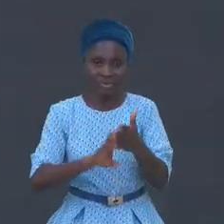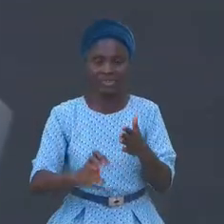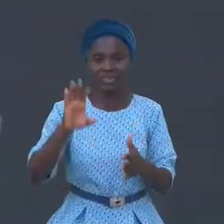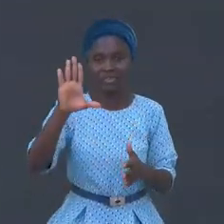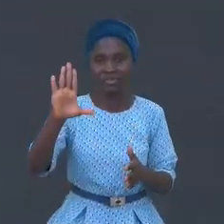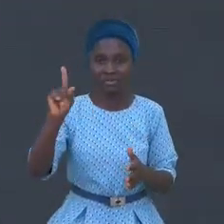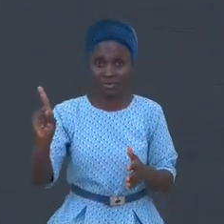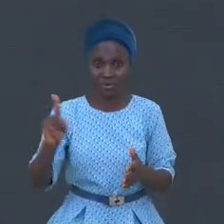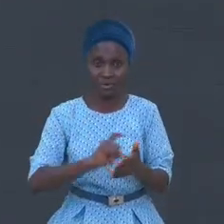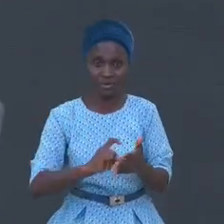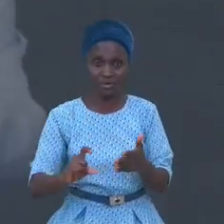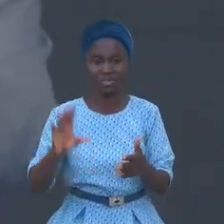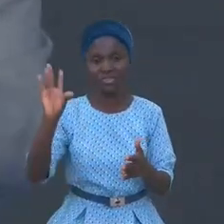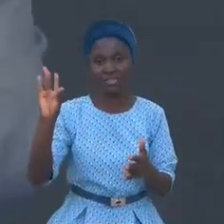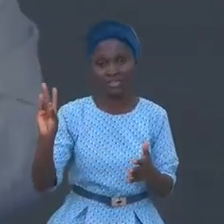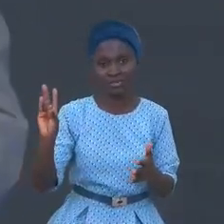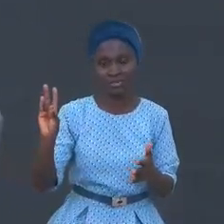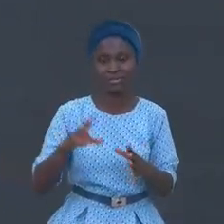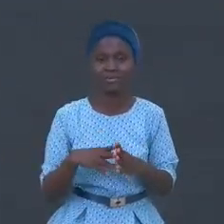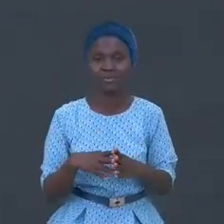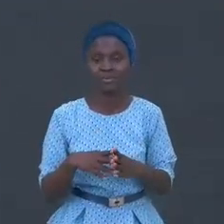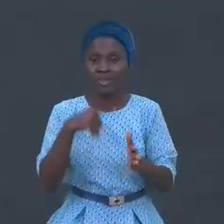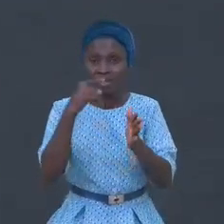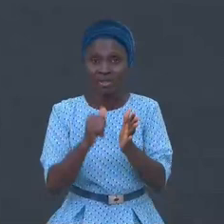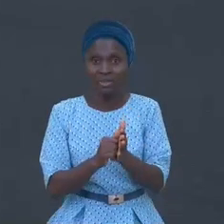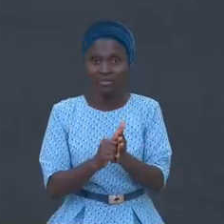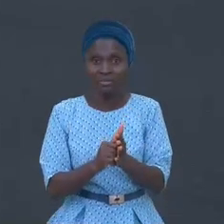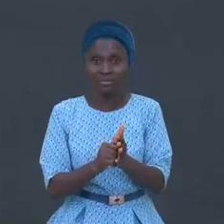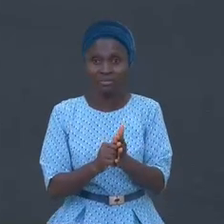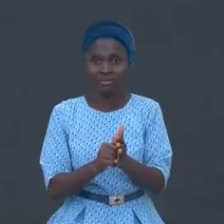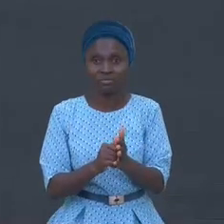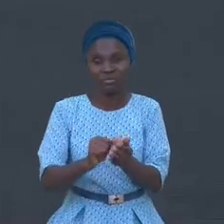verset 9. Psaume 51, 9.